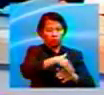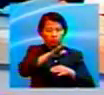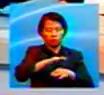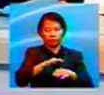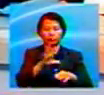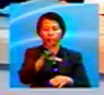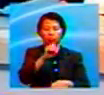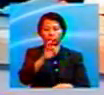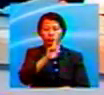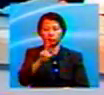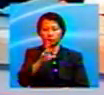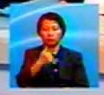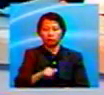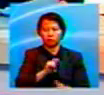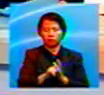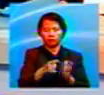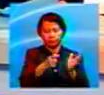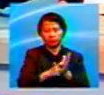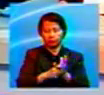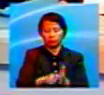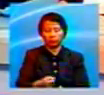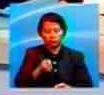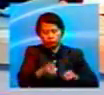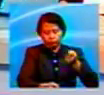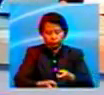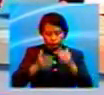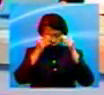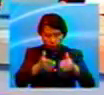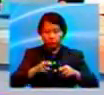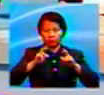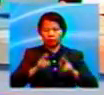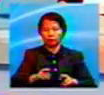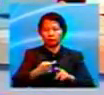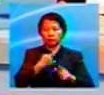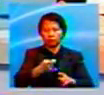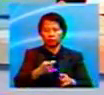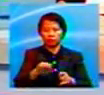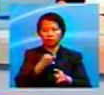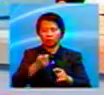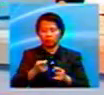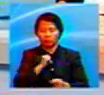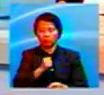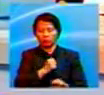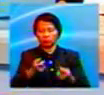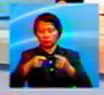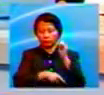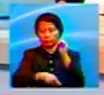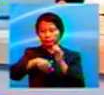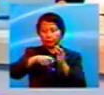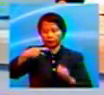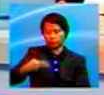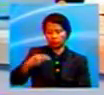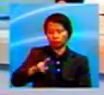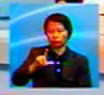sasaran RM50,000 yang diperlukan. Sumbangan dan keprihatinan rakyat, hasil inisiatif Ahli Parlimen Hulu Selangor,